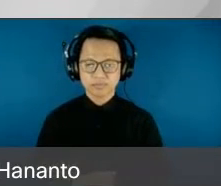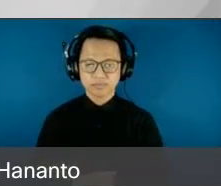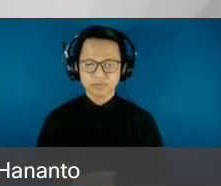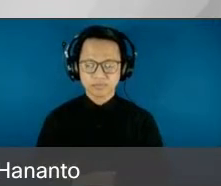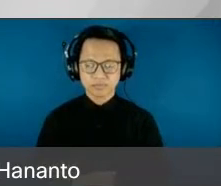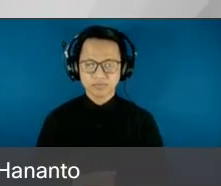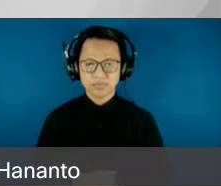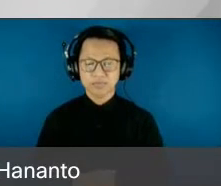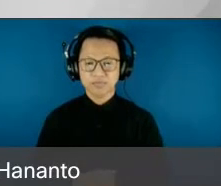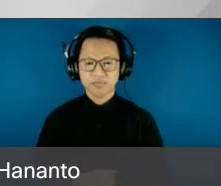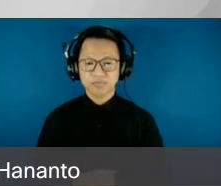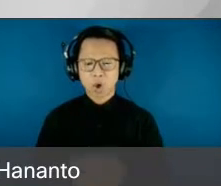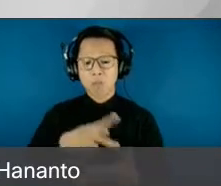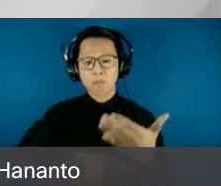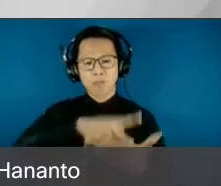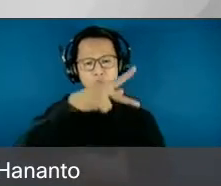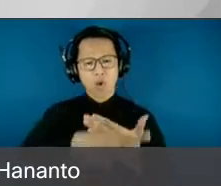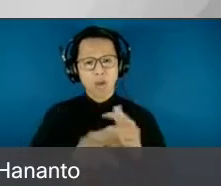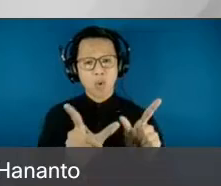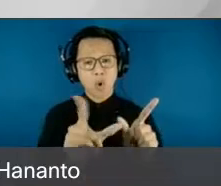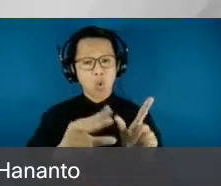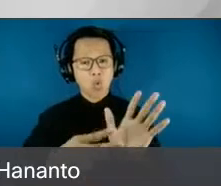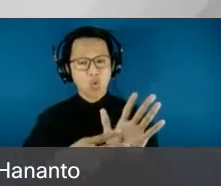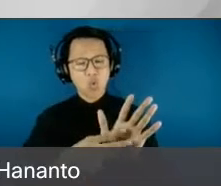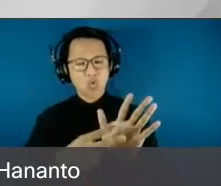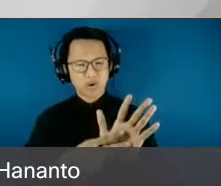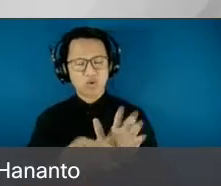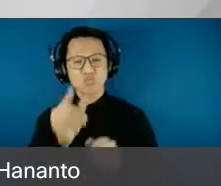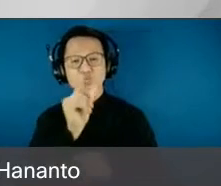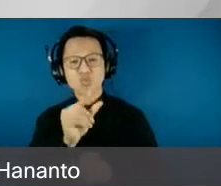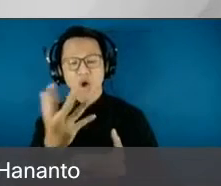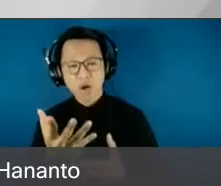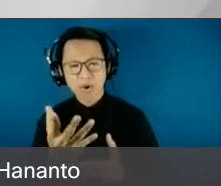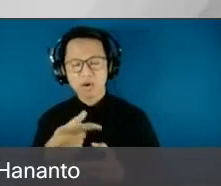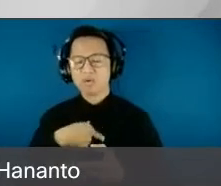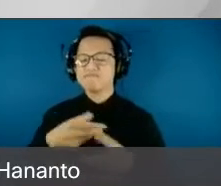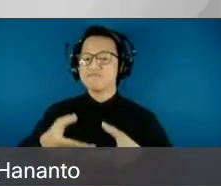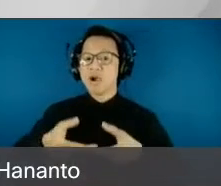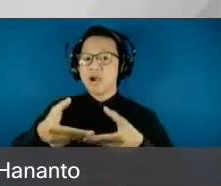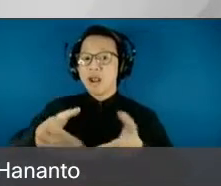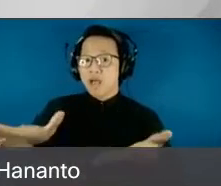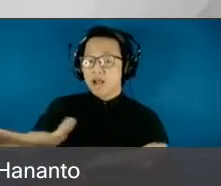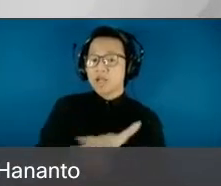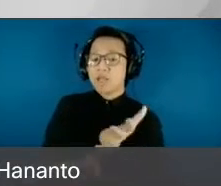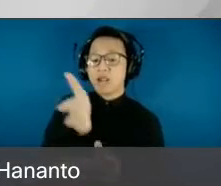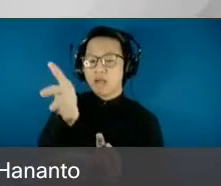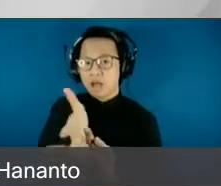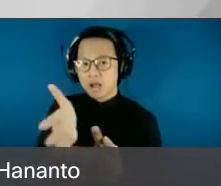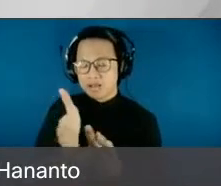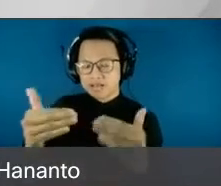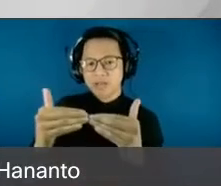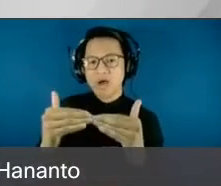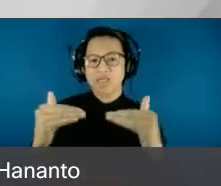8. Jadi inti dari program WINS ini adalah bagaimana kita memberikan equal opportunity, akses yang lebih baik kepada